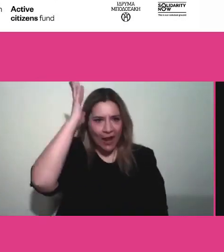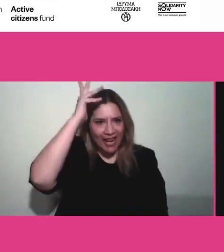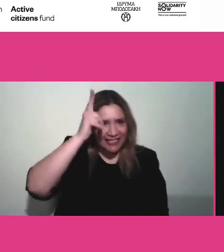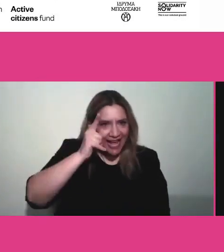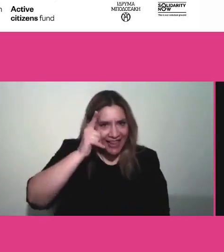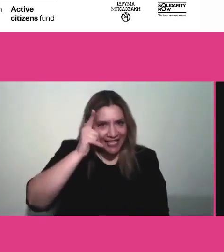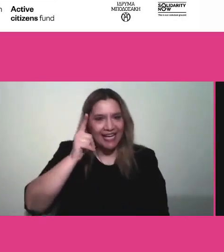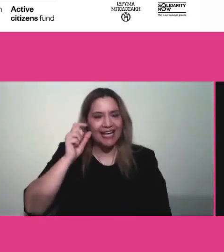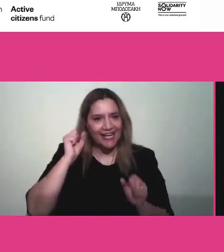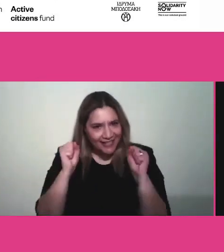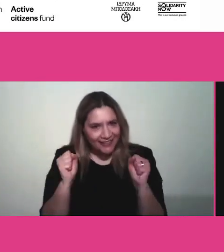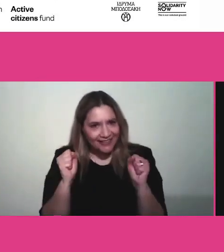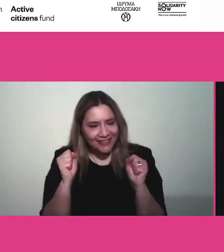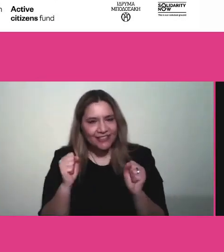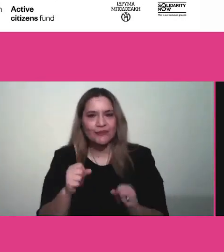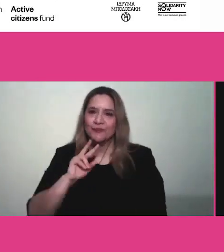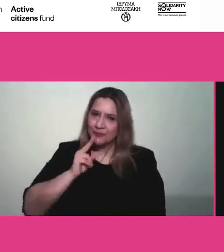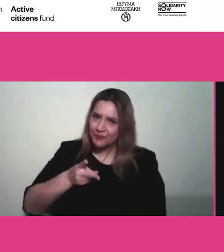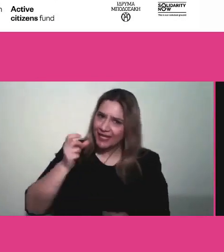είσαι? Καλά.